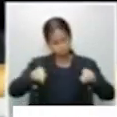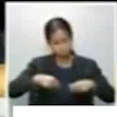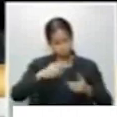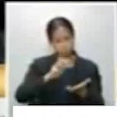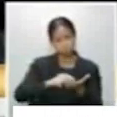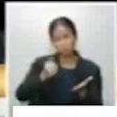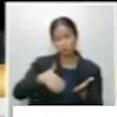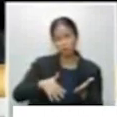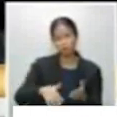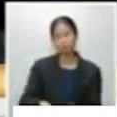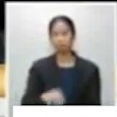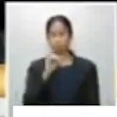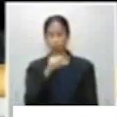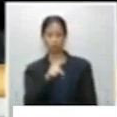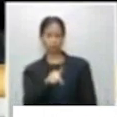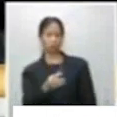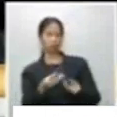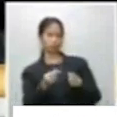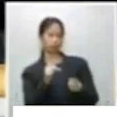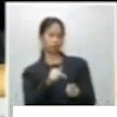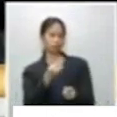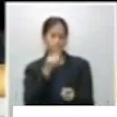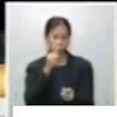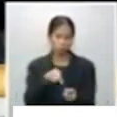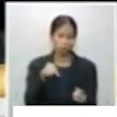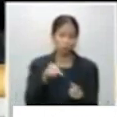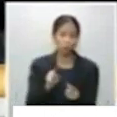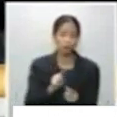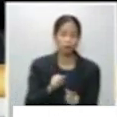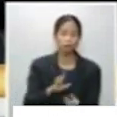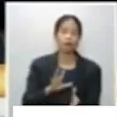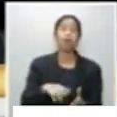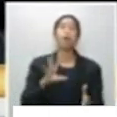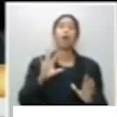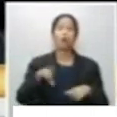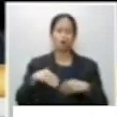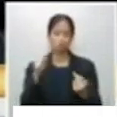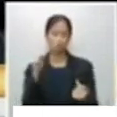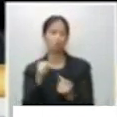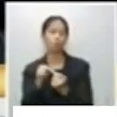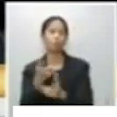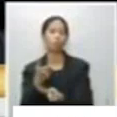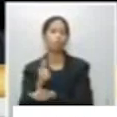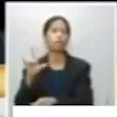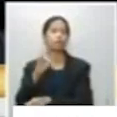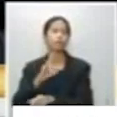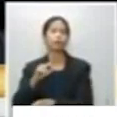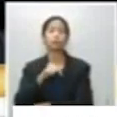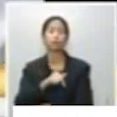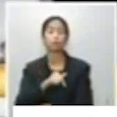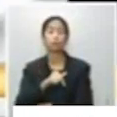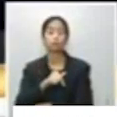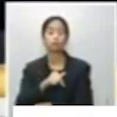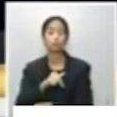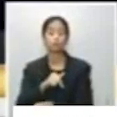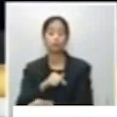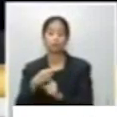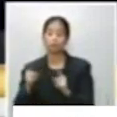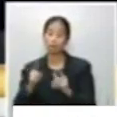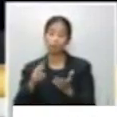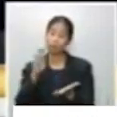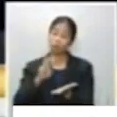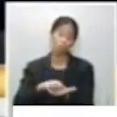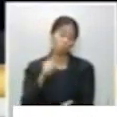ลเลี้ยงสัตว์ดูเอาท่านประธานบอกทำเลเลี้ยงสัตว์อ่ะพูดมาเฉยแบบนี้ก็ออกไปได้แล้ว